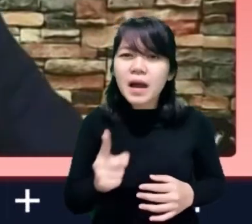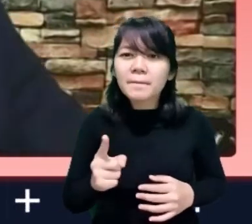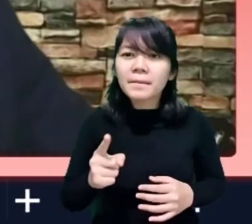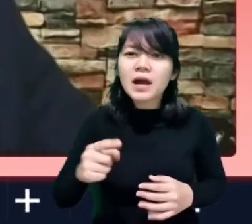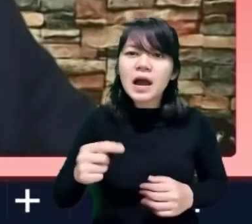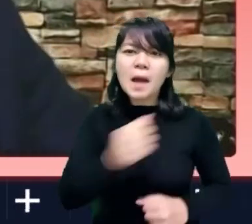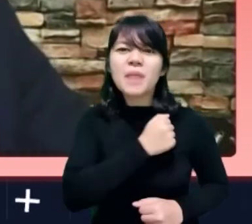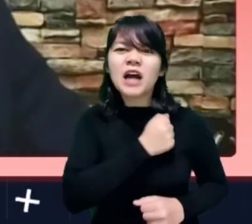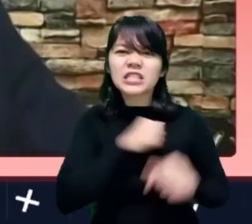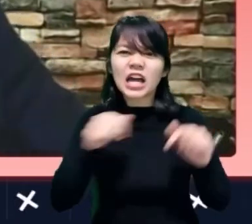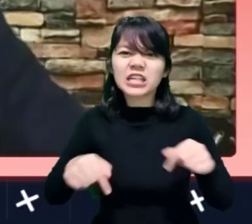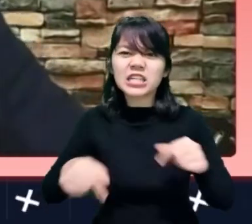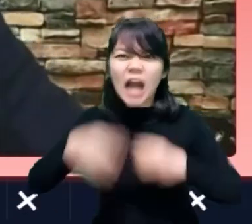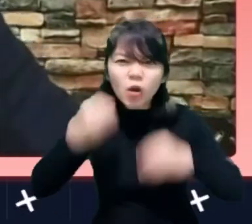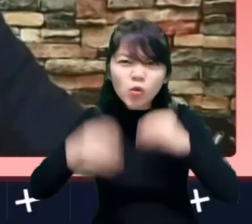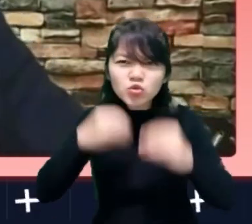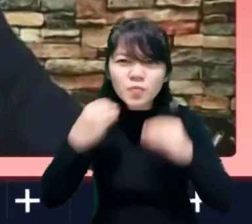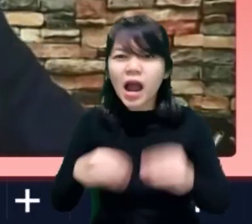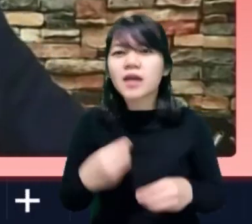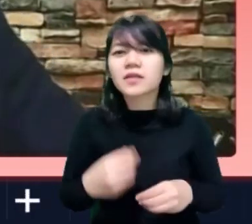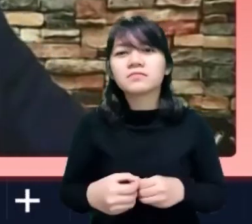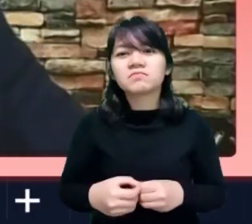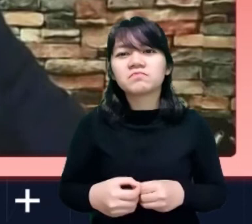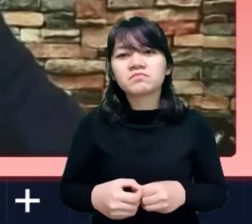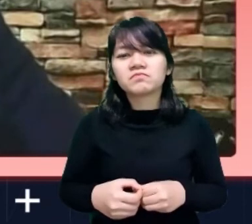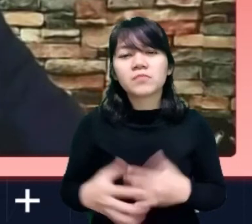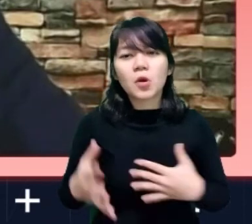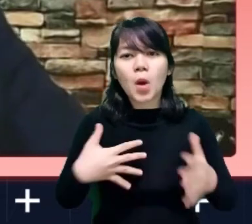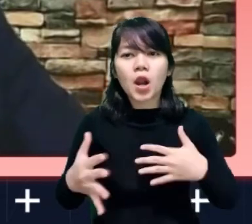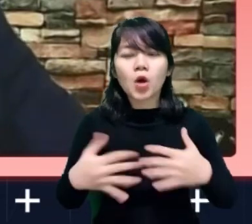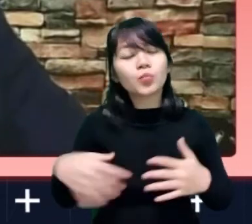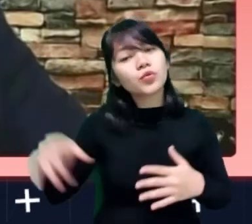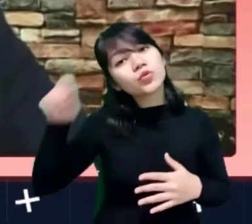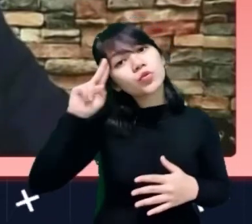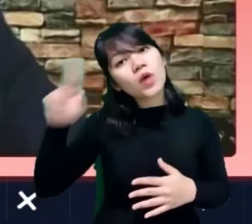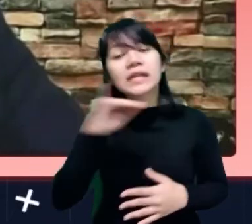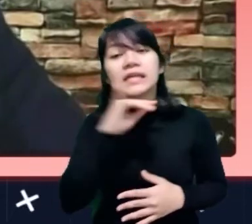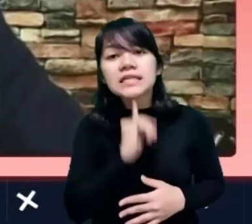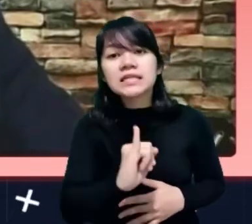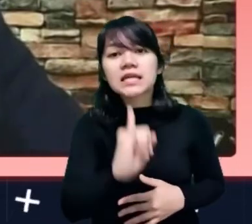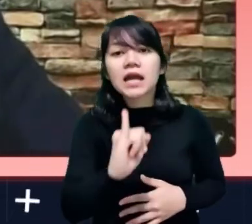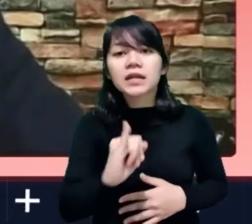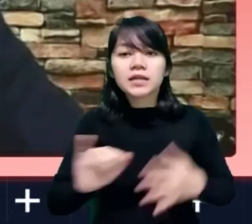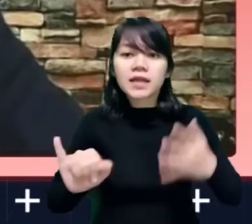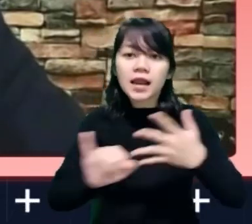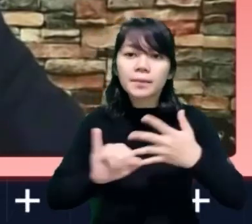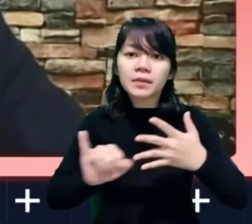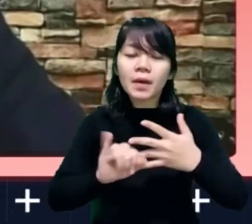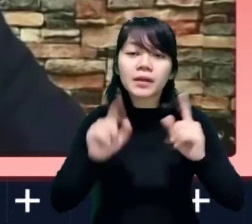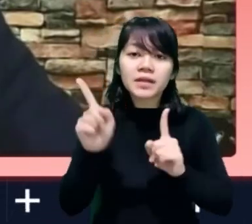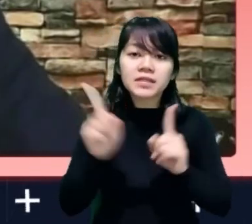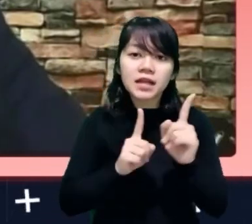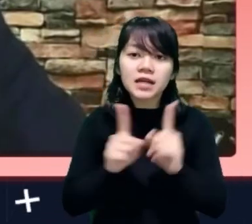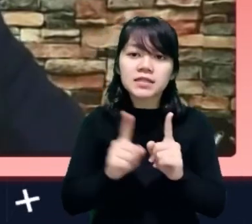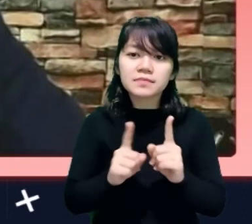burung puyuh Tuhan izinkan, menurut Imamat pasal yang ke-11 tidak terdaftar dalam burung-burung yang